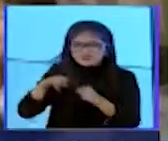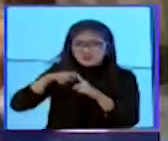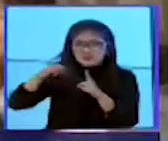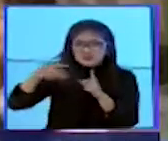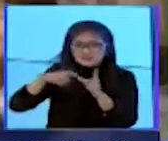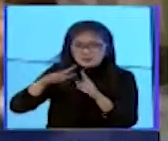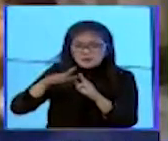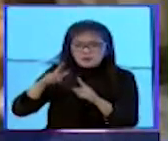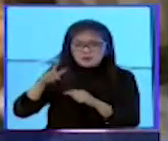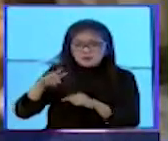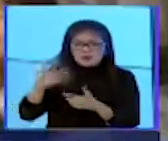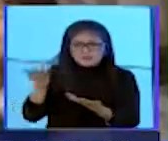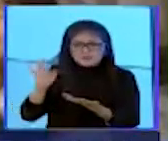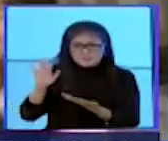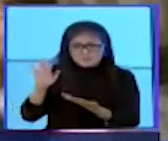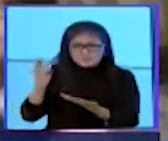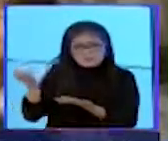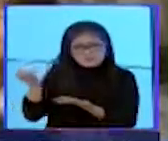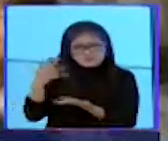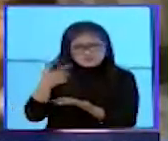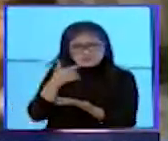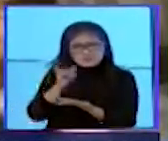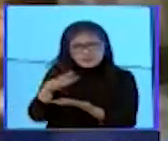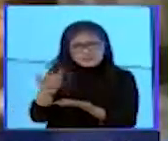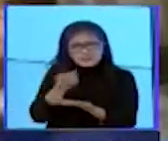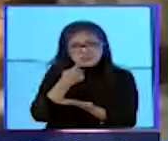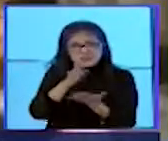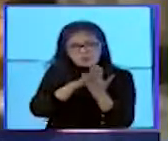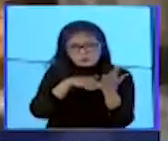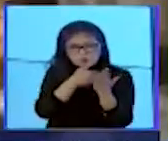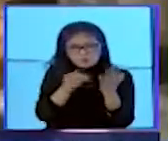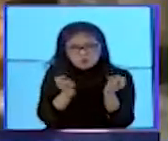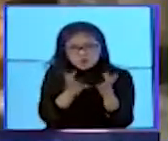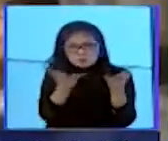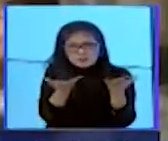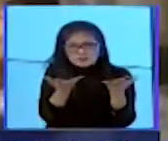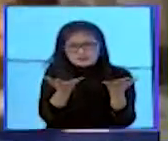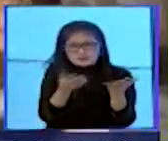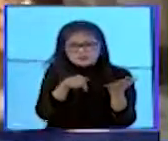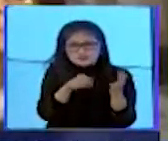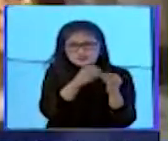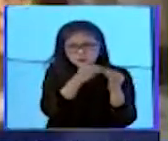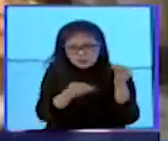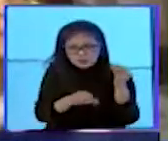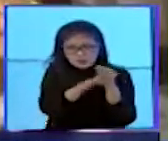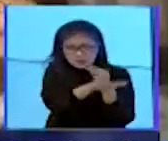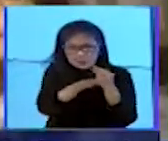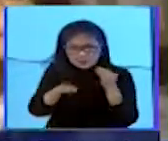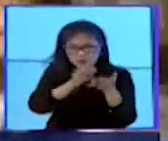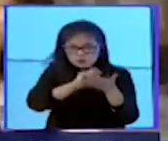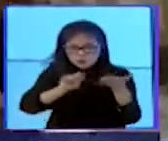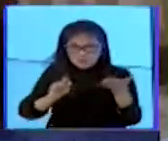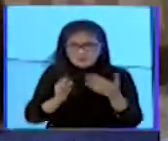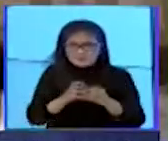Hai Bagaimana tanggapannya mengenai kurikulum darurat di dari Keisha sebagai salah satu perwakilan Muri tentunya hai